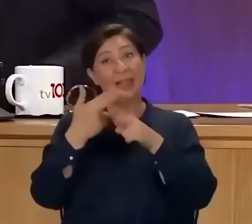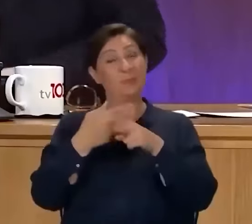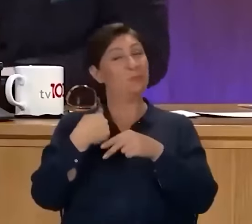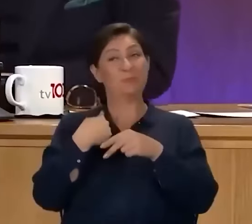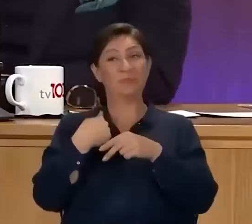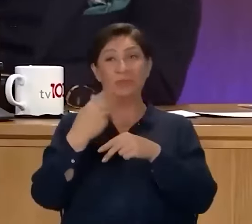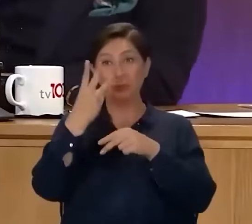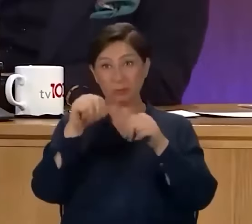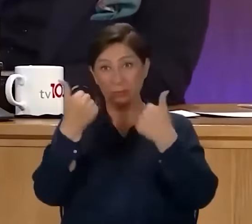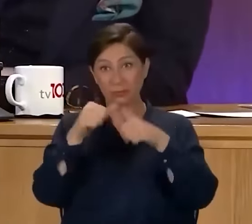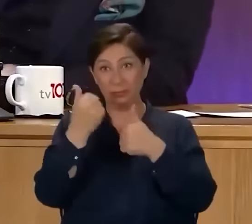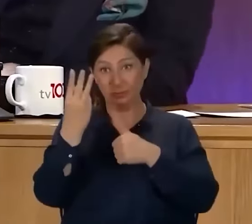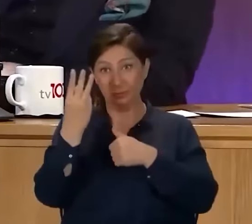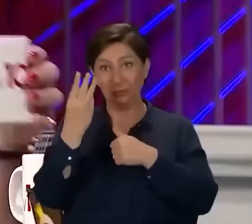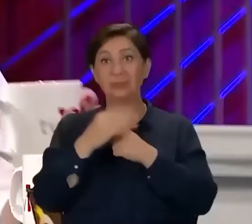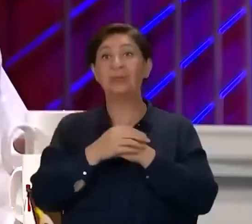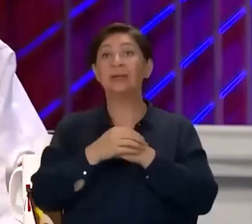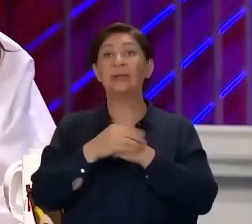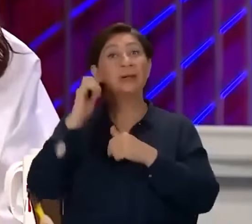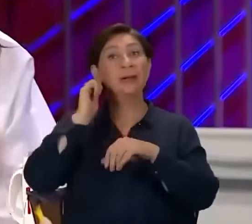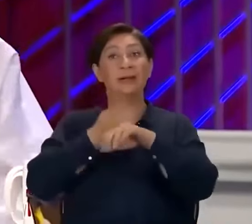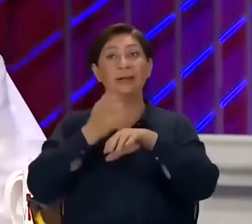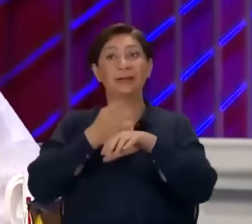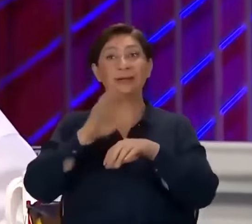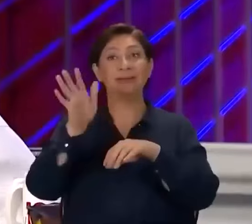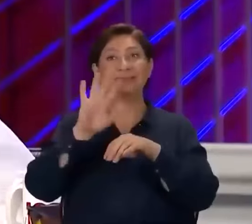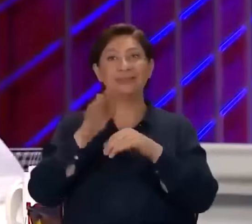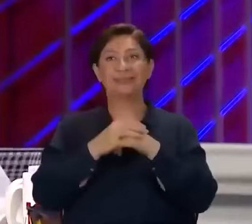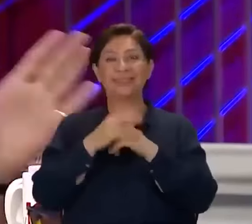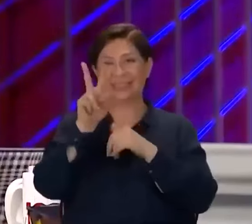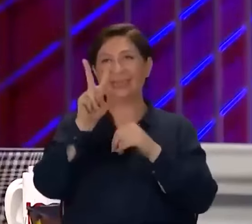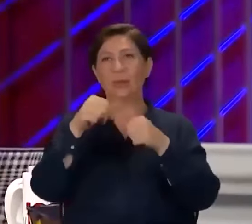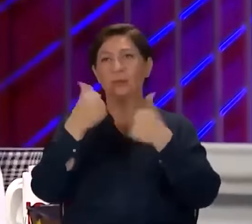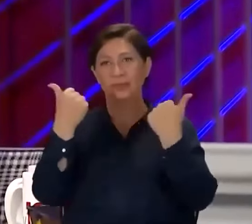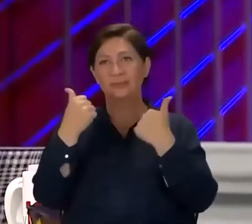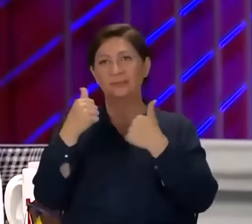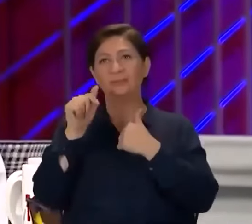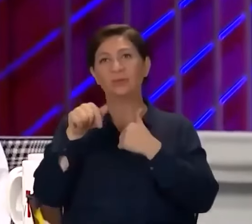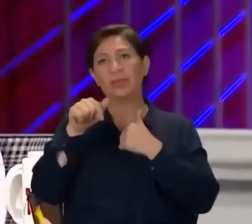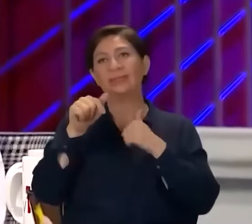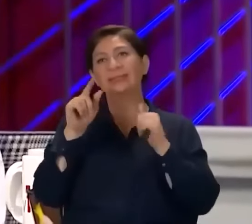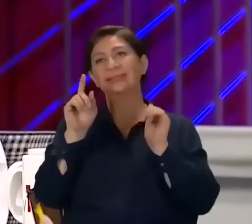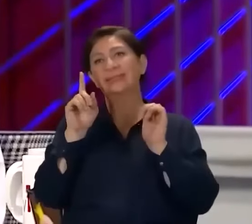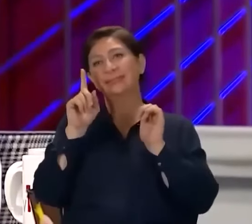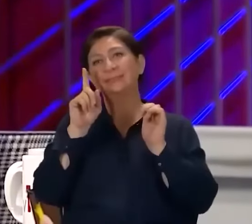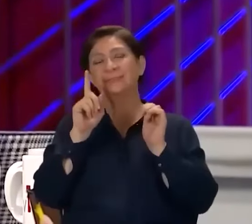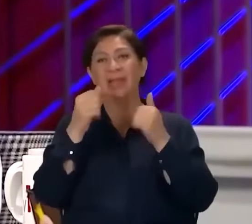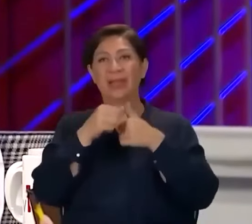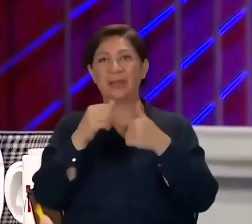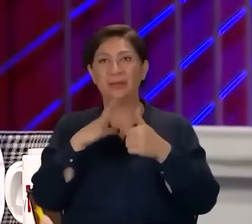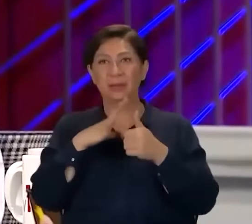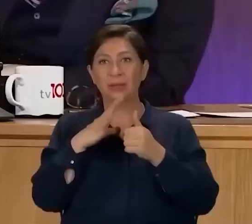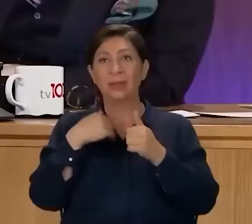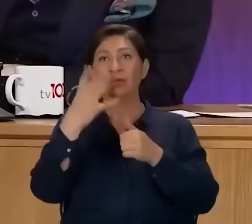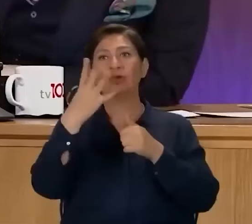yani. Evet. 3 kere mi boşandı baban? Allah korusun. İki kere boşandı şu an. İki kere boşandı. Güzel bir evliliği var. Ben de 4